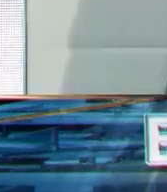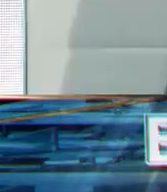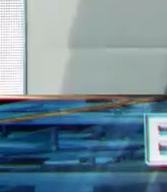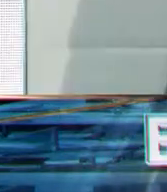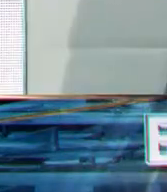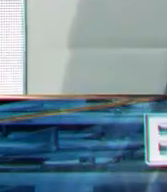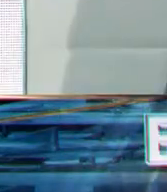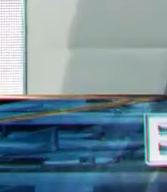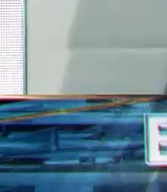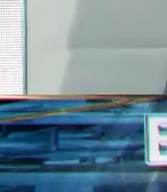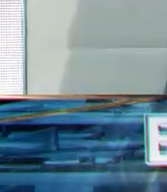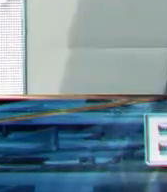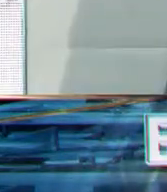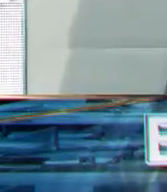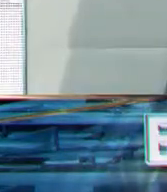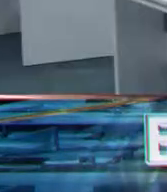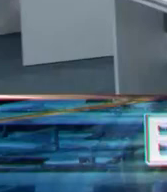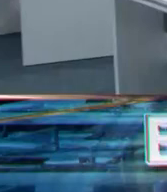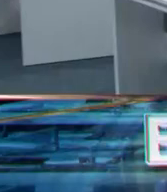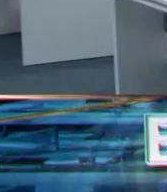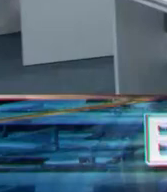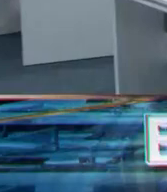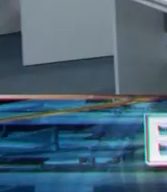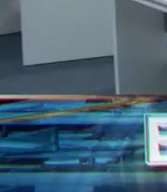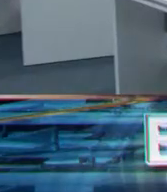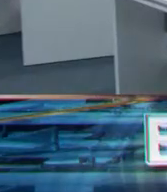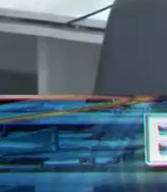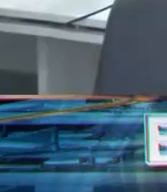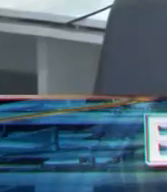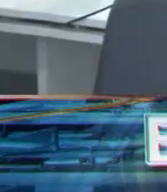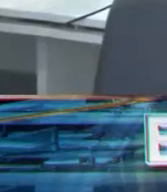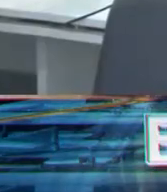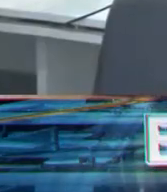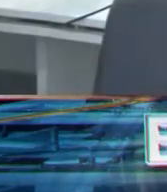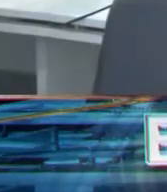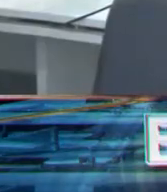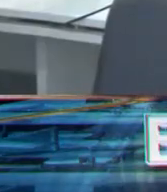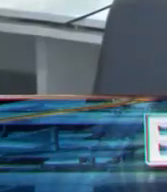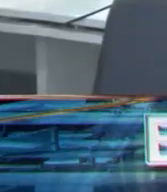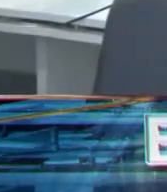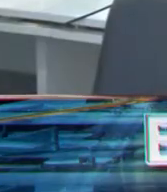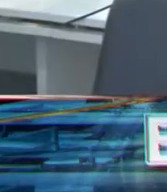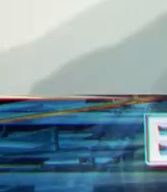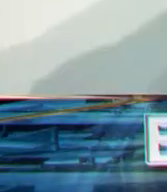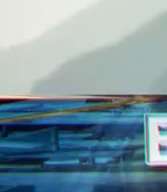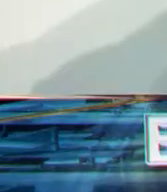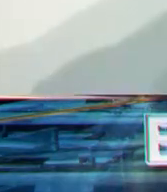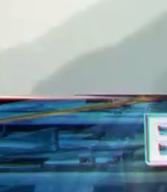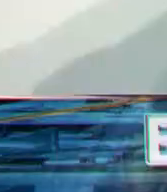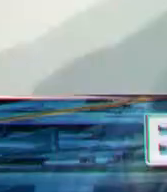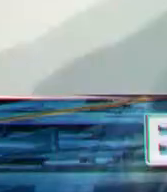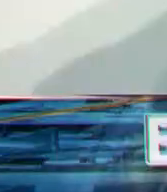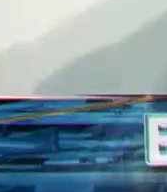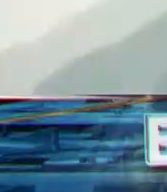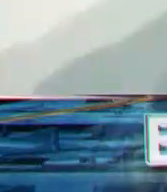қабылданды. Енді шетелден келген азаматтар дәрігерлер бақылауында болады. Тәртіпке бағынбаса қатаң шара қолданылады. Қазіргі таңда